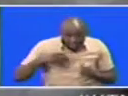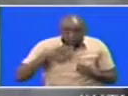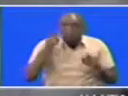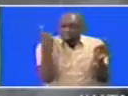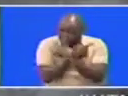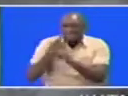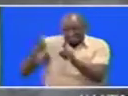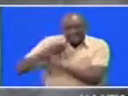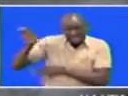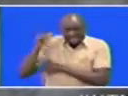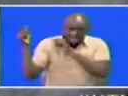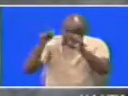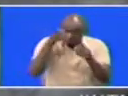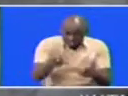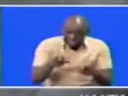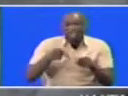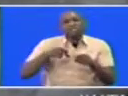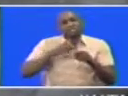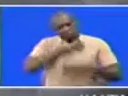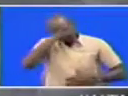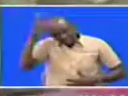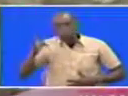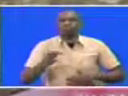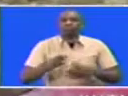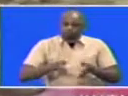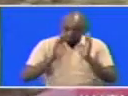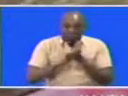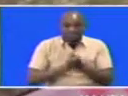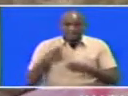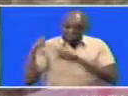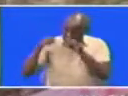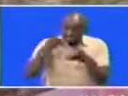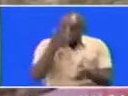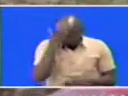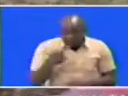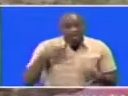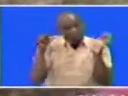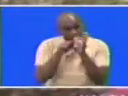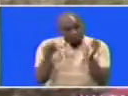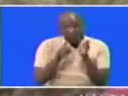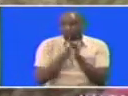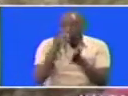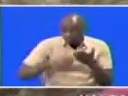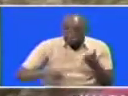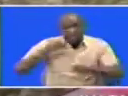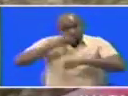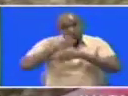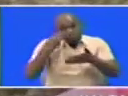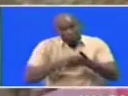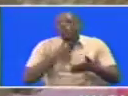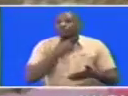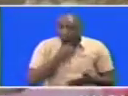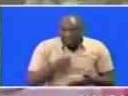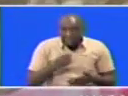sehemu mbalimbali kupata mahitaji yao ya kiroho. I came here because I have a problem of school fees. I want to go